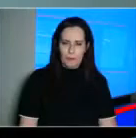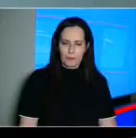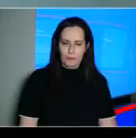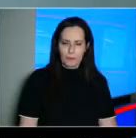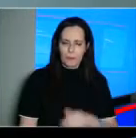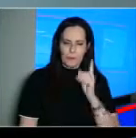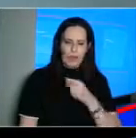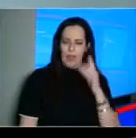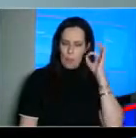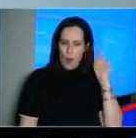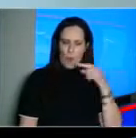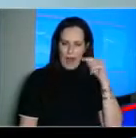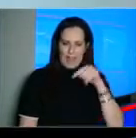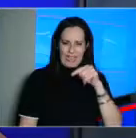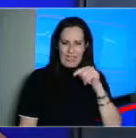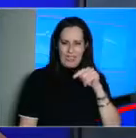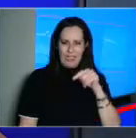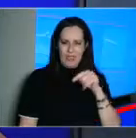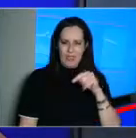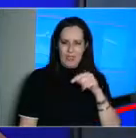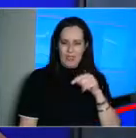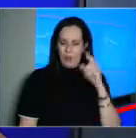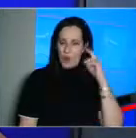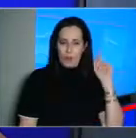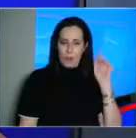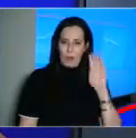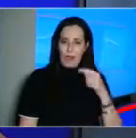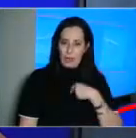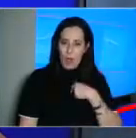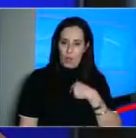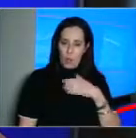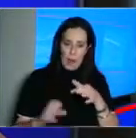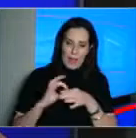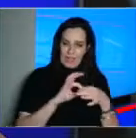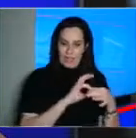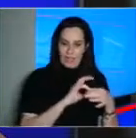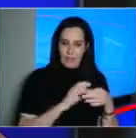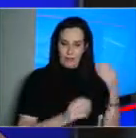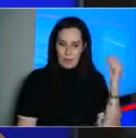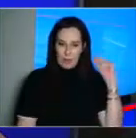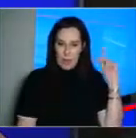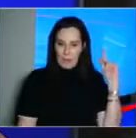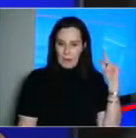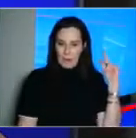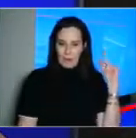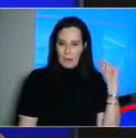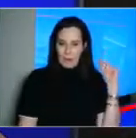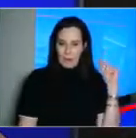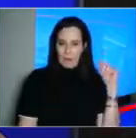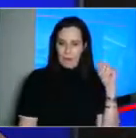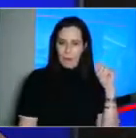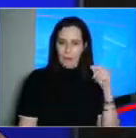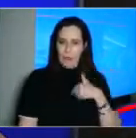חייבת לומר משהו חשוב. אנחנו בסדרה... רגע, בני, שנייה. אנחנו בסדרה... בסדרה שלנו... בני, שנייה. אני מצליחה להתעלם